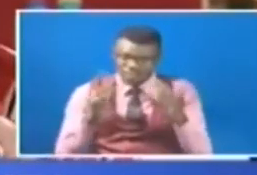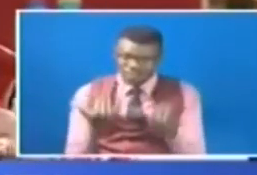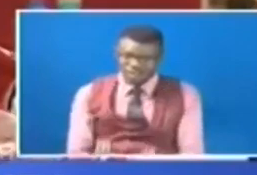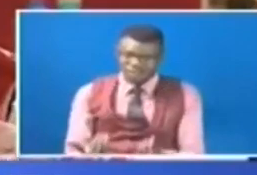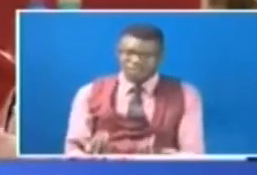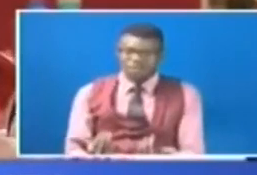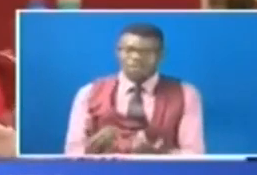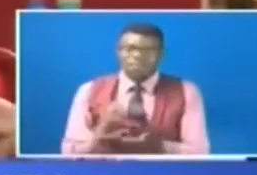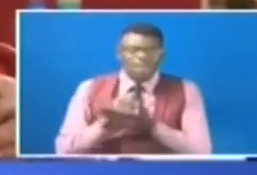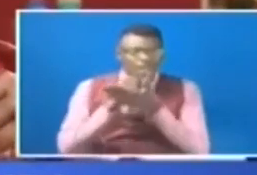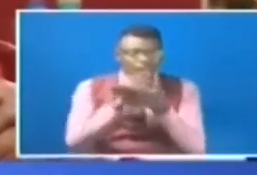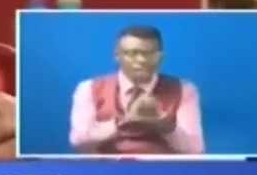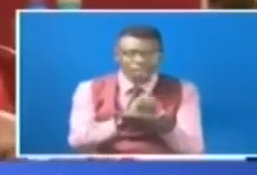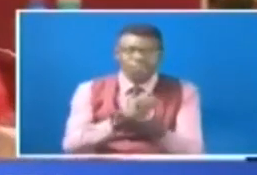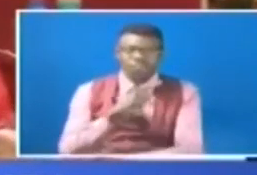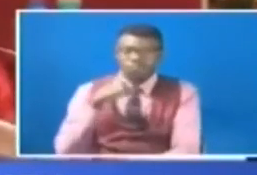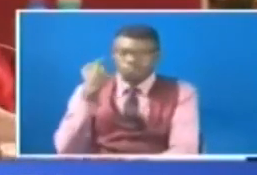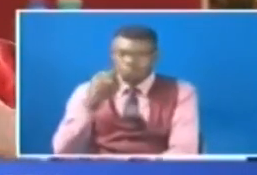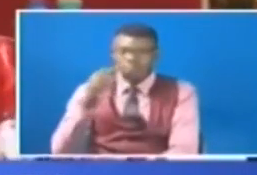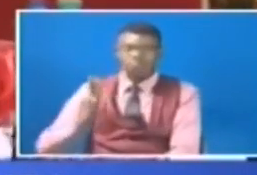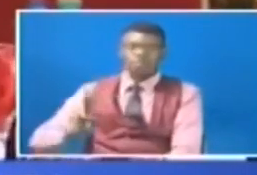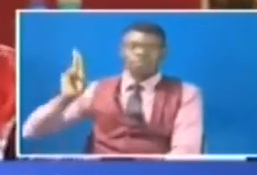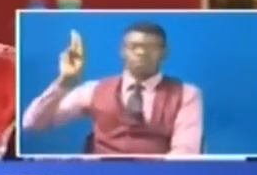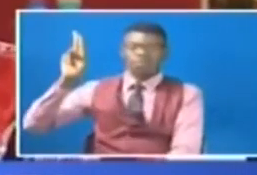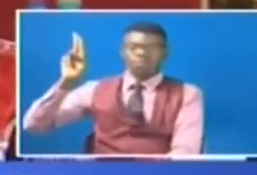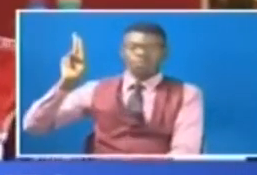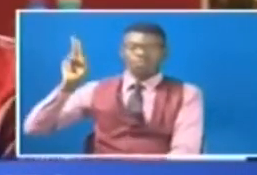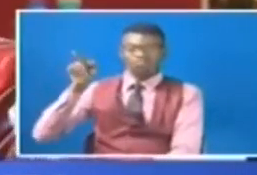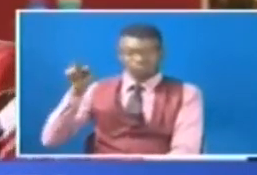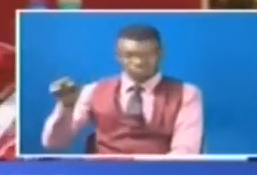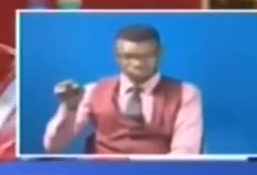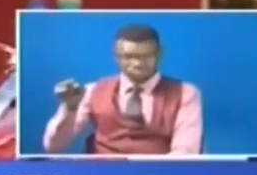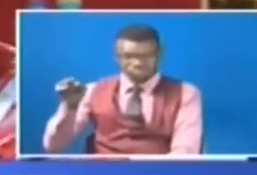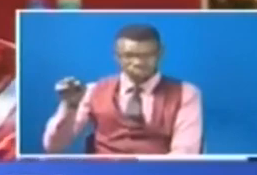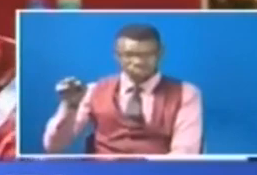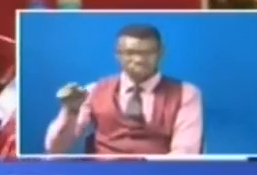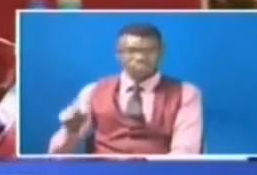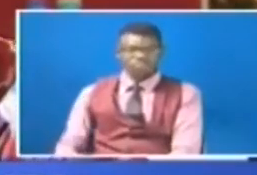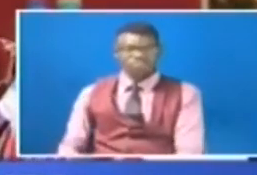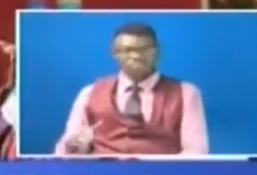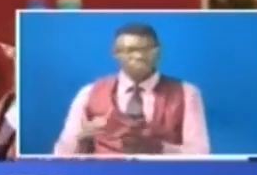sasa tunasaidia Uhuru Muigai